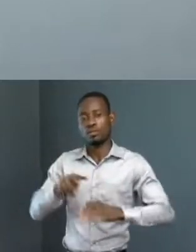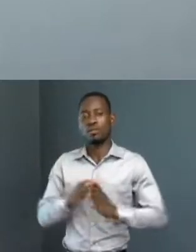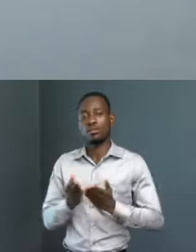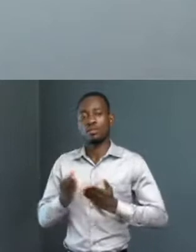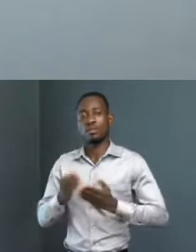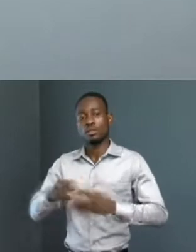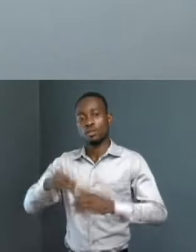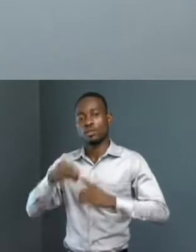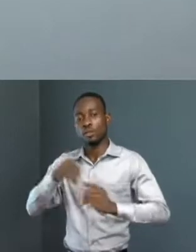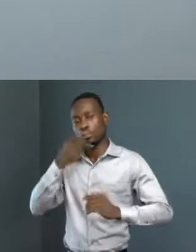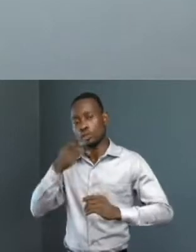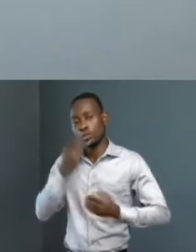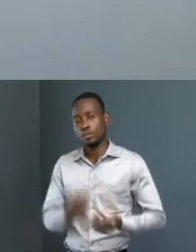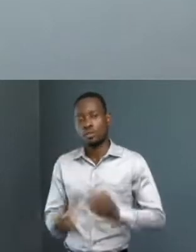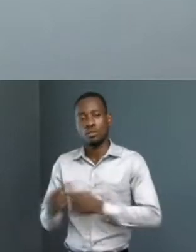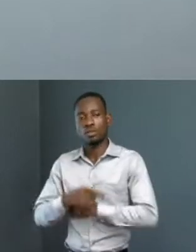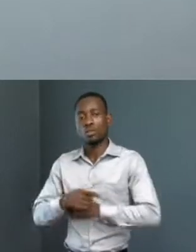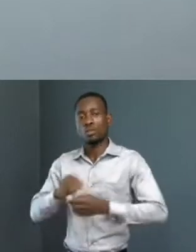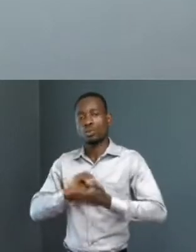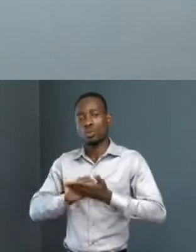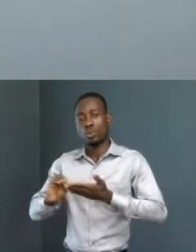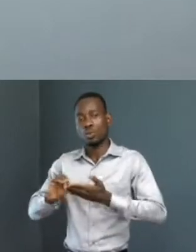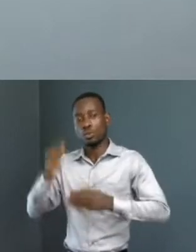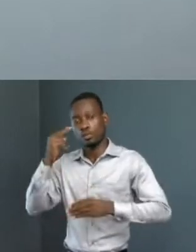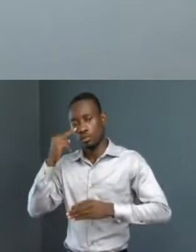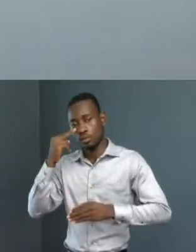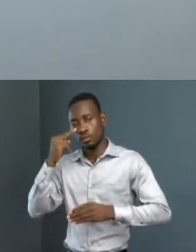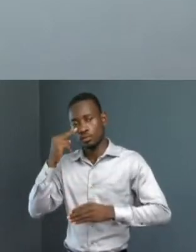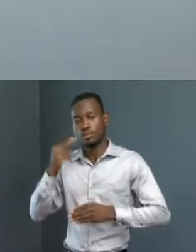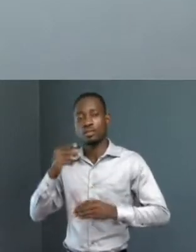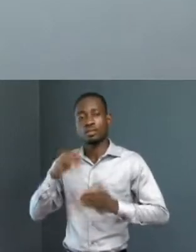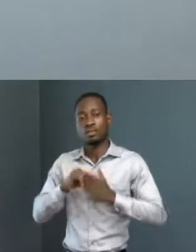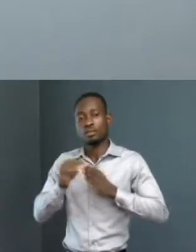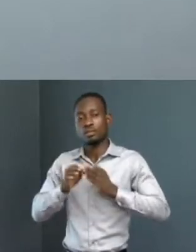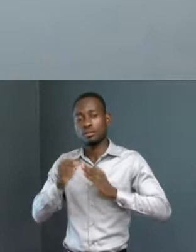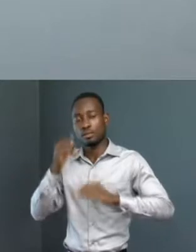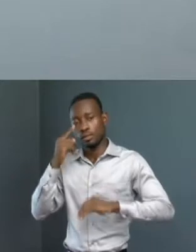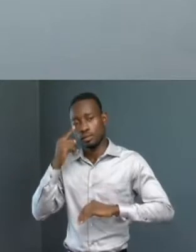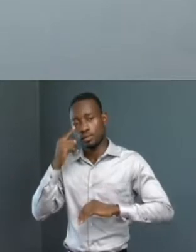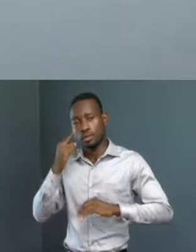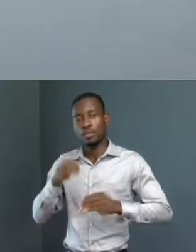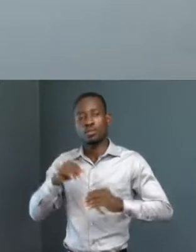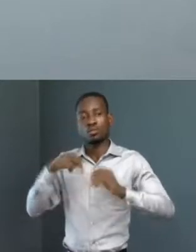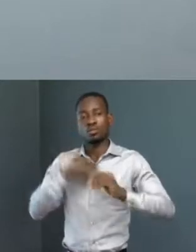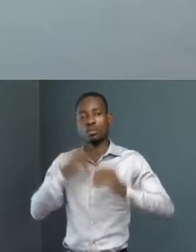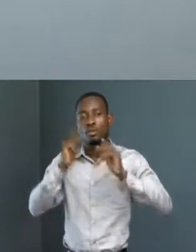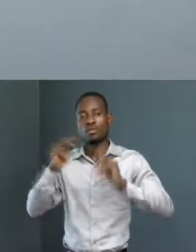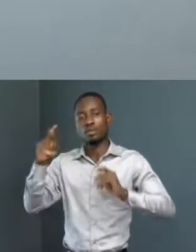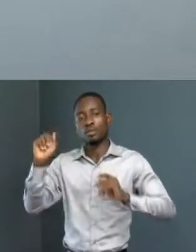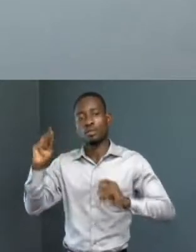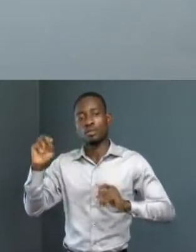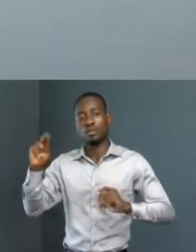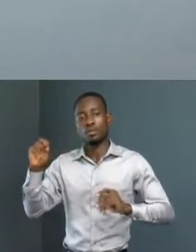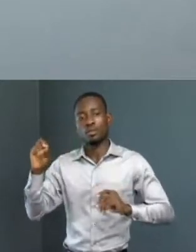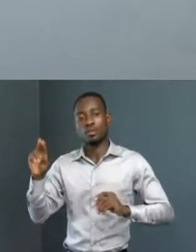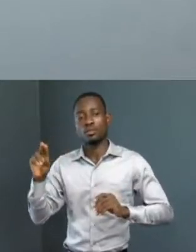parler aujourd'hui de l'organe de la vue, c'est-à-dire l'œil. Et nous serons avec le professeur Ramanou Aminou,